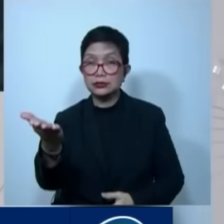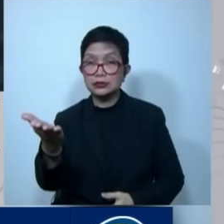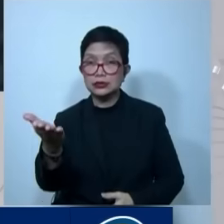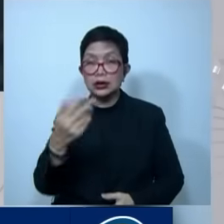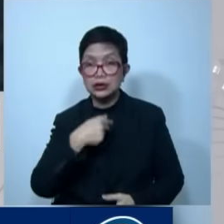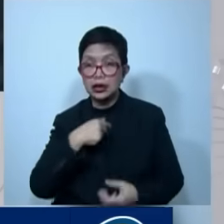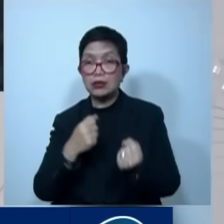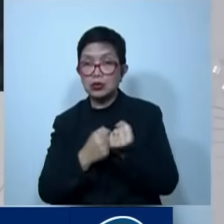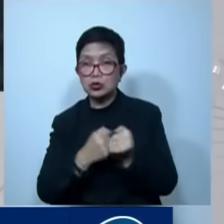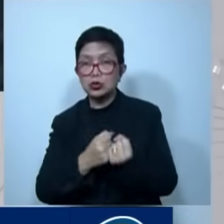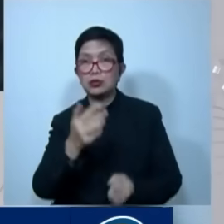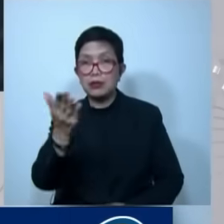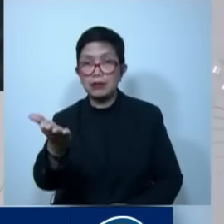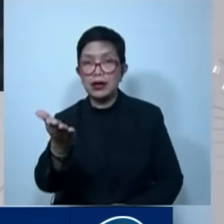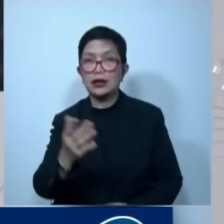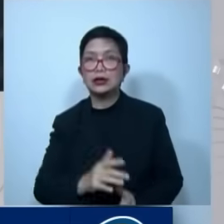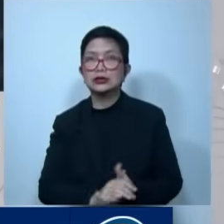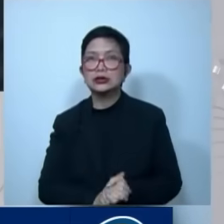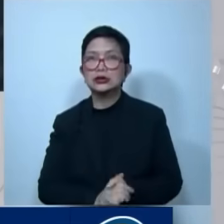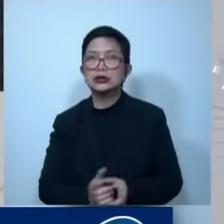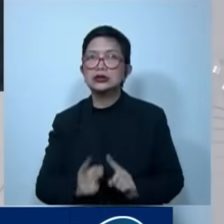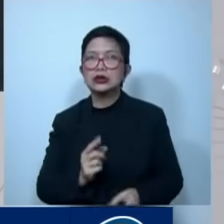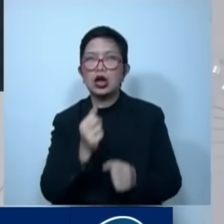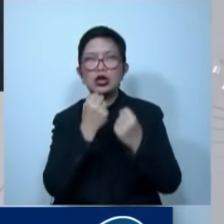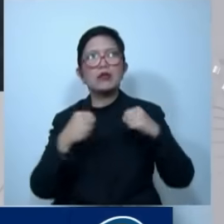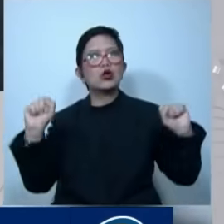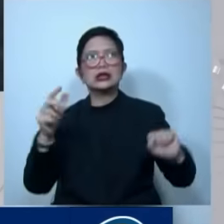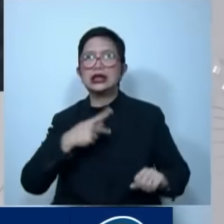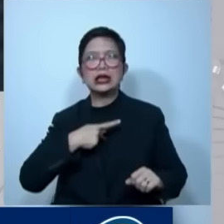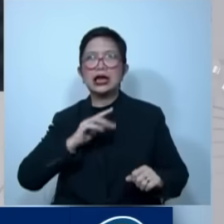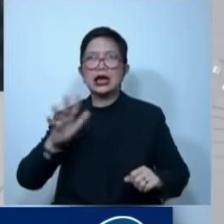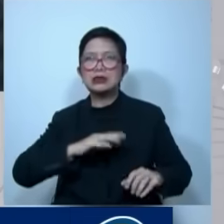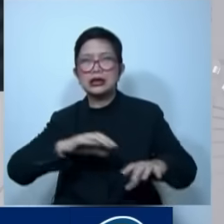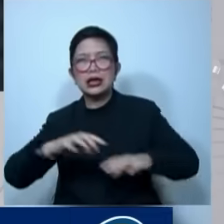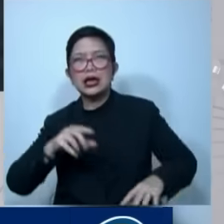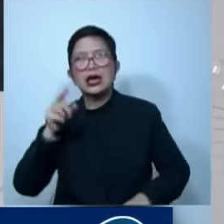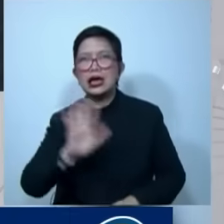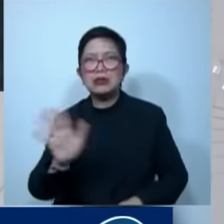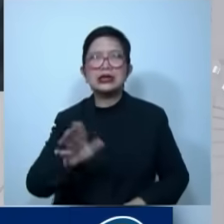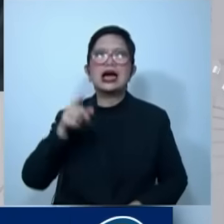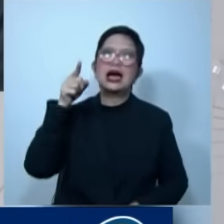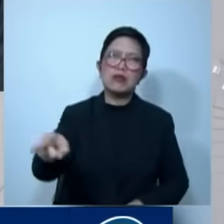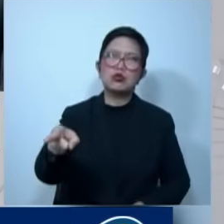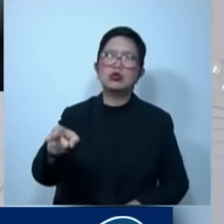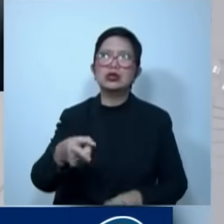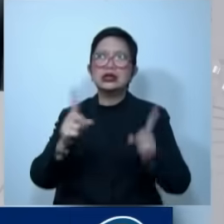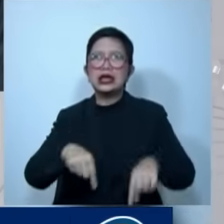bapak kalau demokrasi kita tidak berjalan tidak mungkin anda jadi